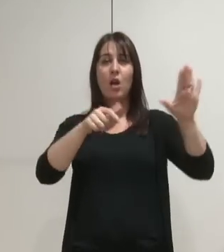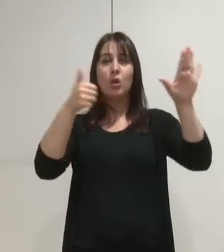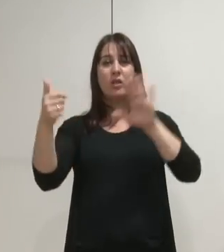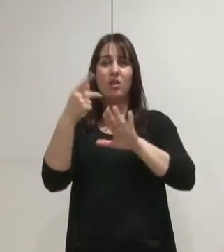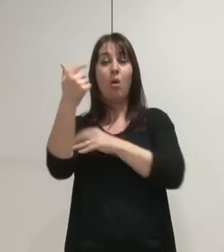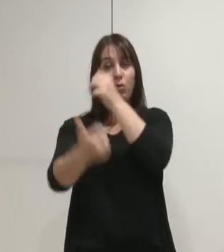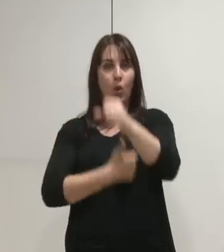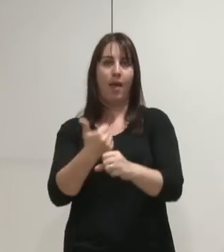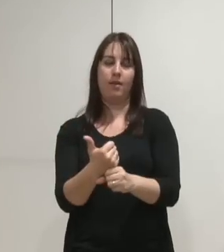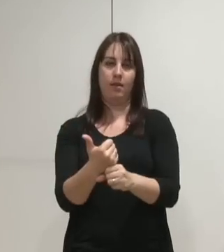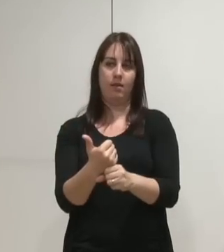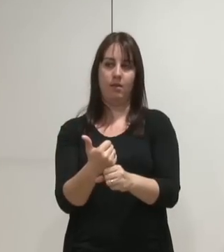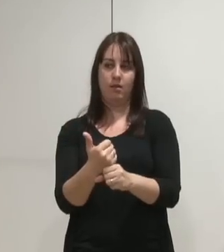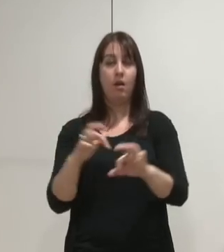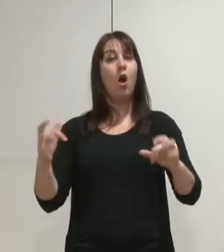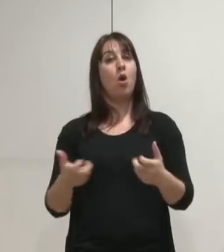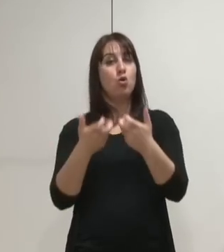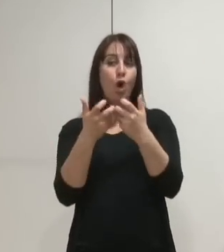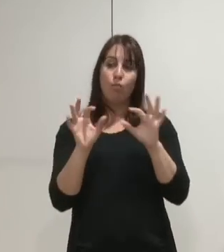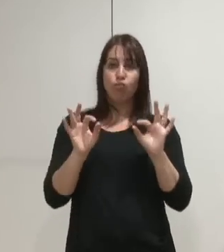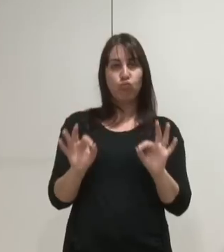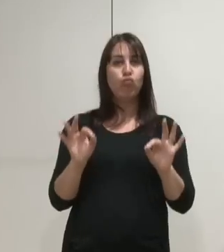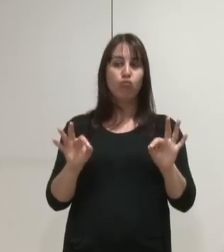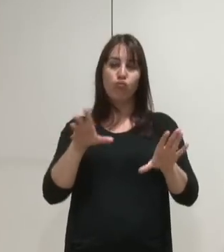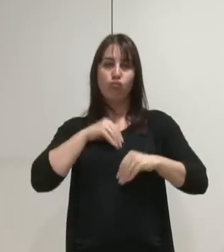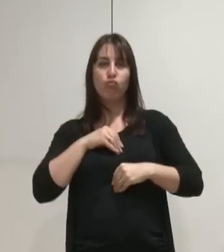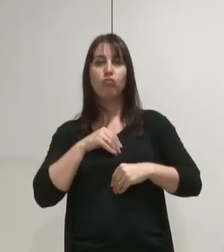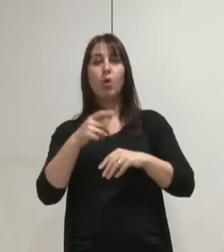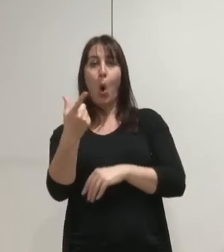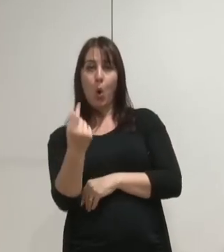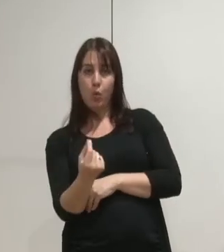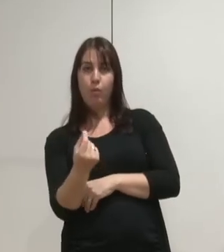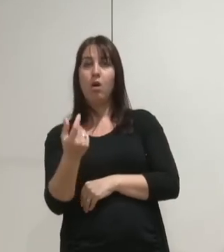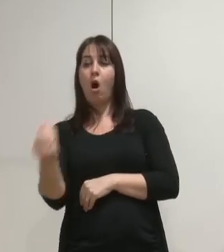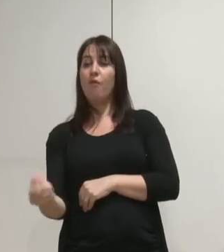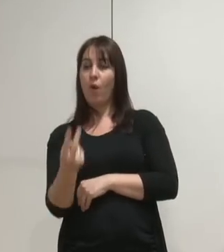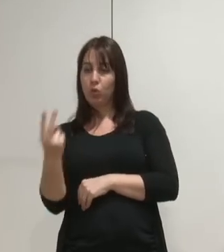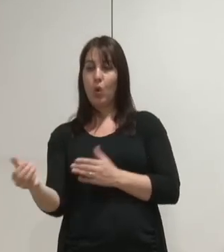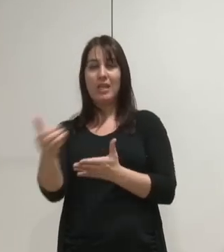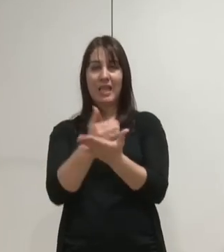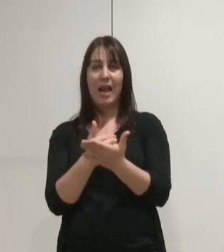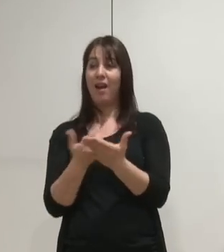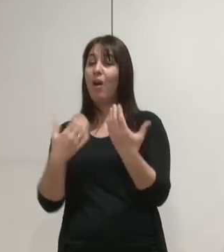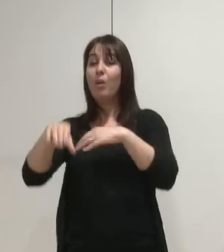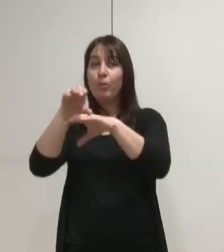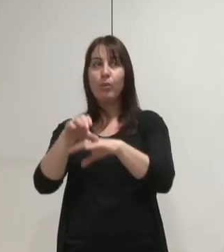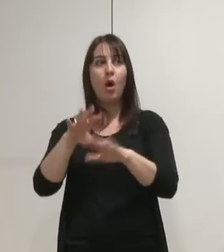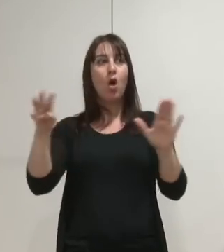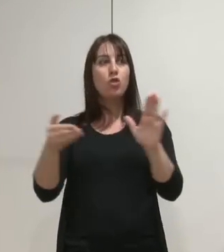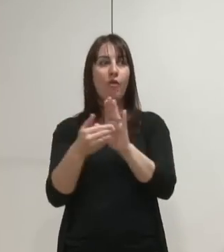sur l'année somme qui semble acceptable pour un couple avec deux enfants et un revenu mensuel cumulé de 9000